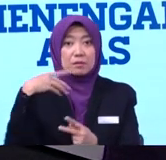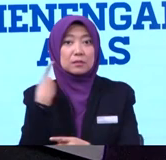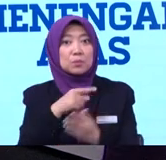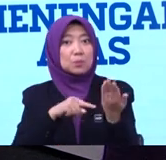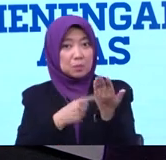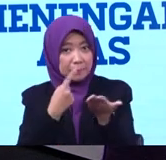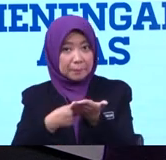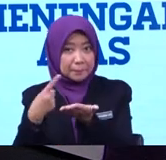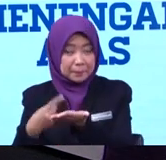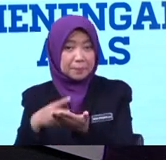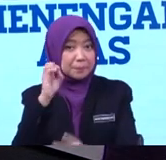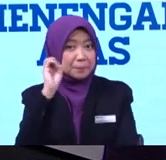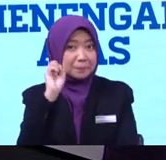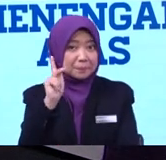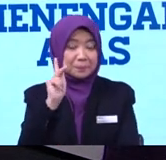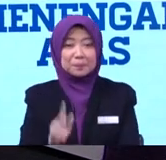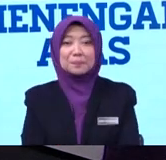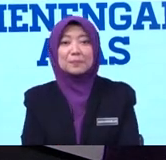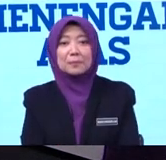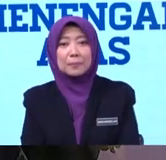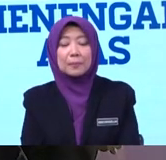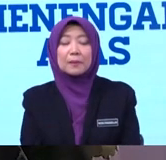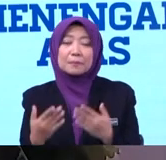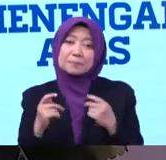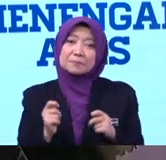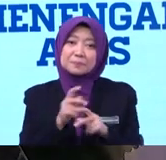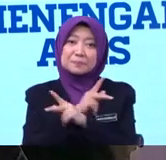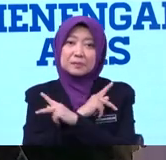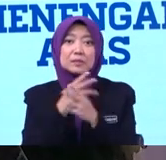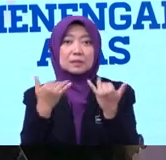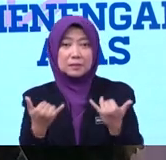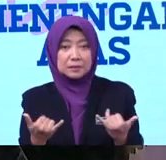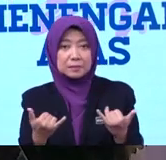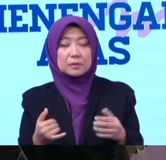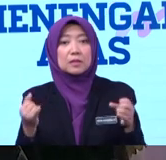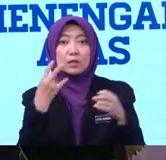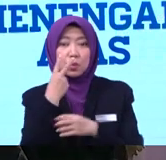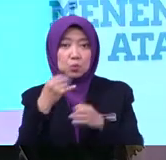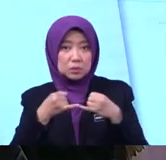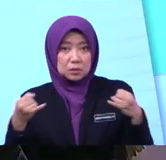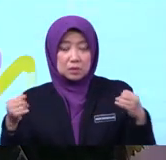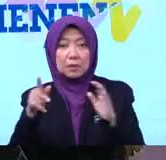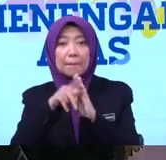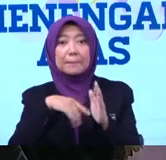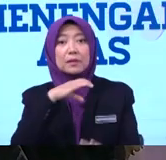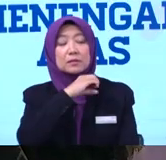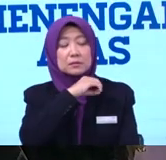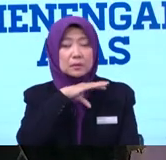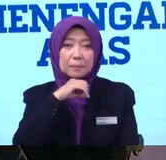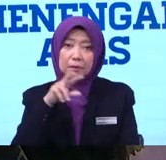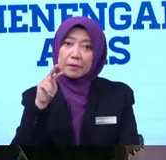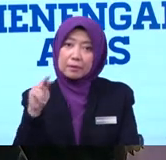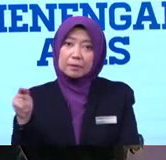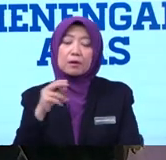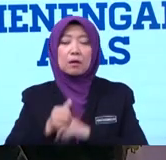kita silahkan seterusnya kita beralih kepada jenis pencemaran alam sekitar untuk